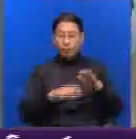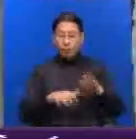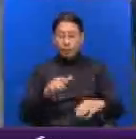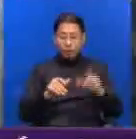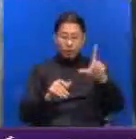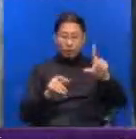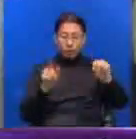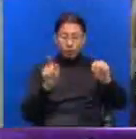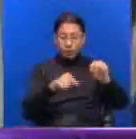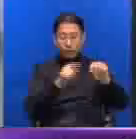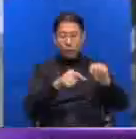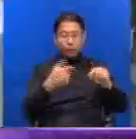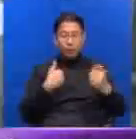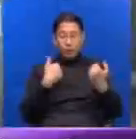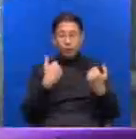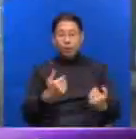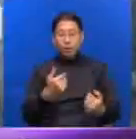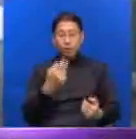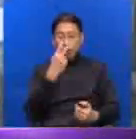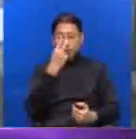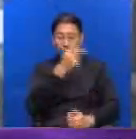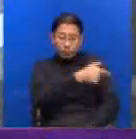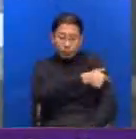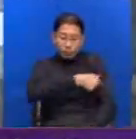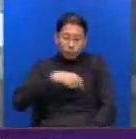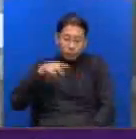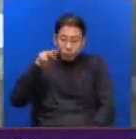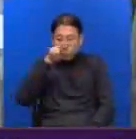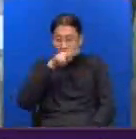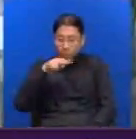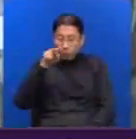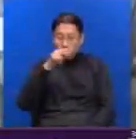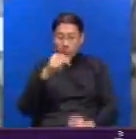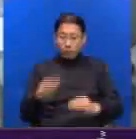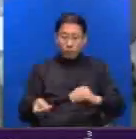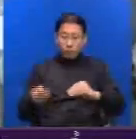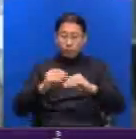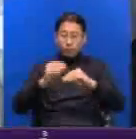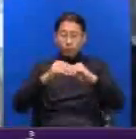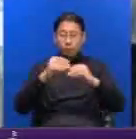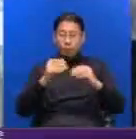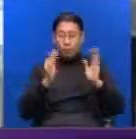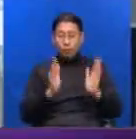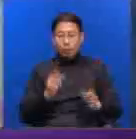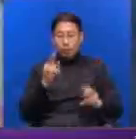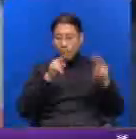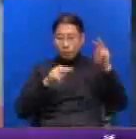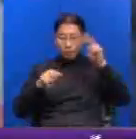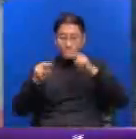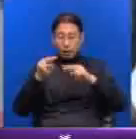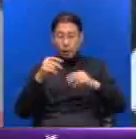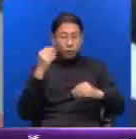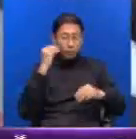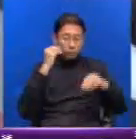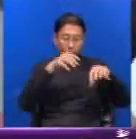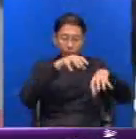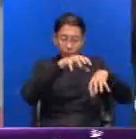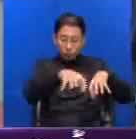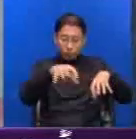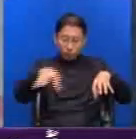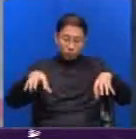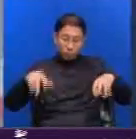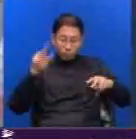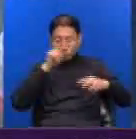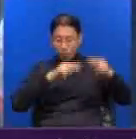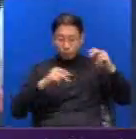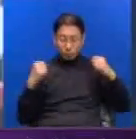20ทางด้านของการรักษาความปลอดภัยเองค่ะก็มีการเพิ่มมาตรการรวมถึงเจ้าหน้าที่รักษาความปลอดภัยทุกสถานีตรวจสอบ